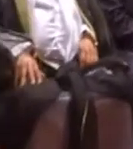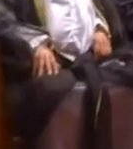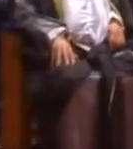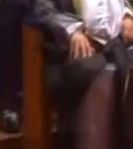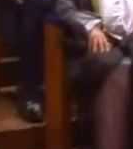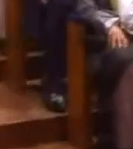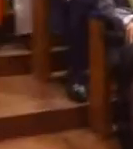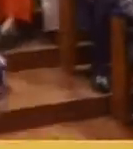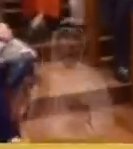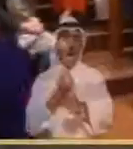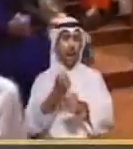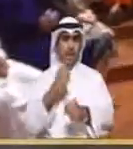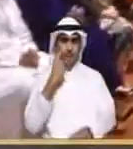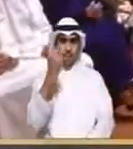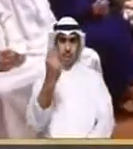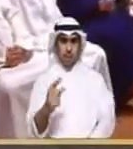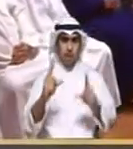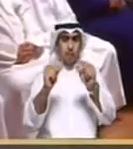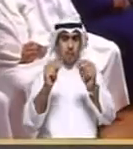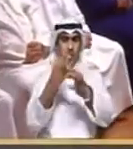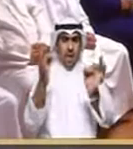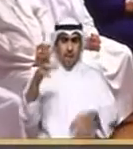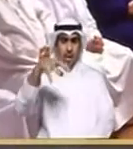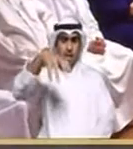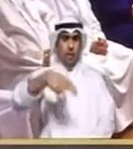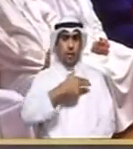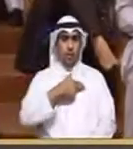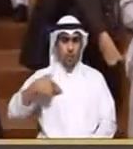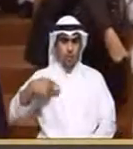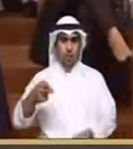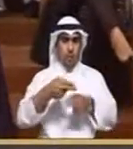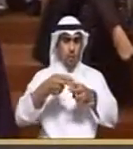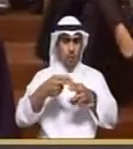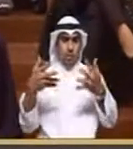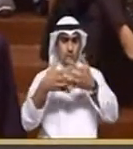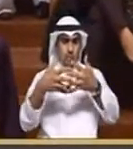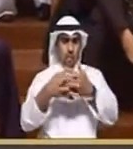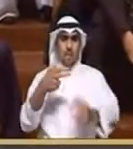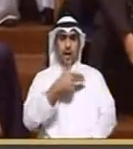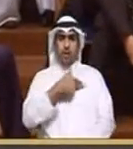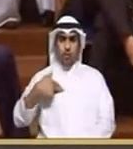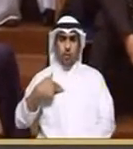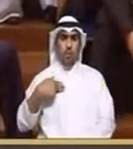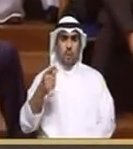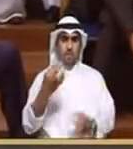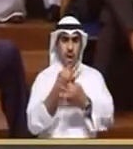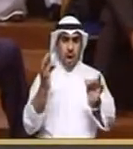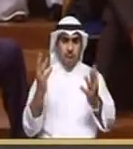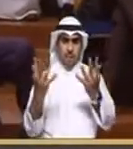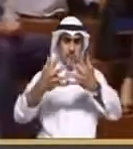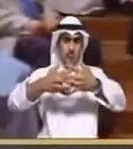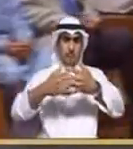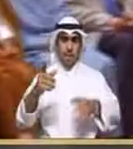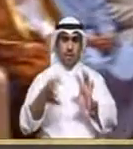لترسيخ مبدأ التميز وفي إطار حرص الدولة على دعم مؤسسات المجتمع المدني، أقامت جمعية